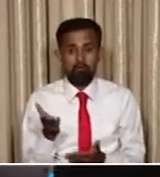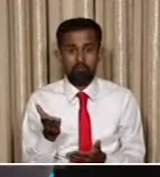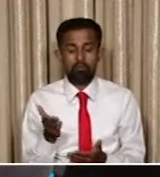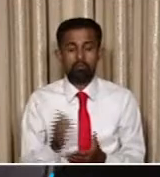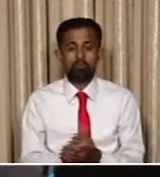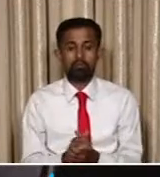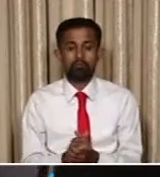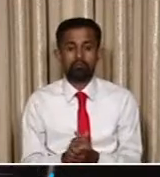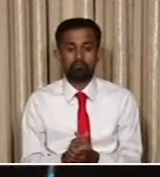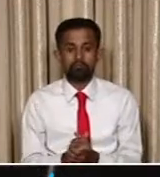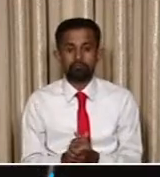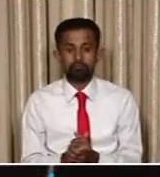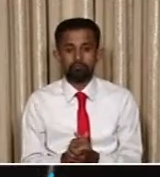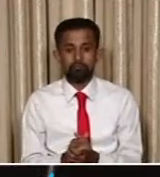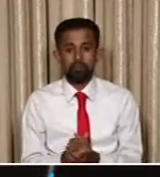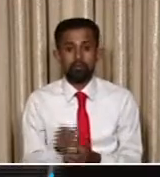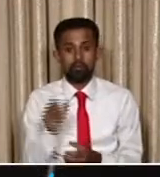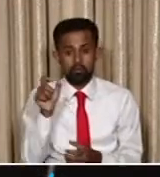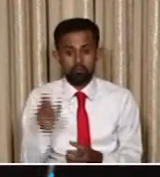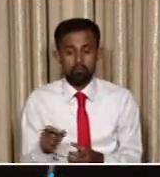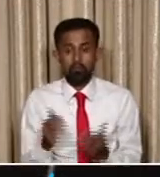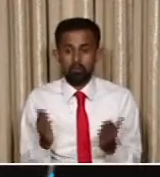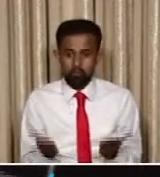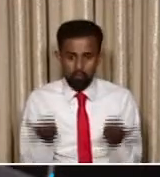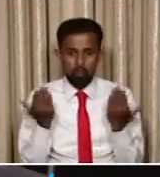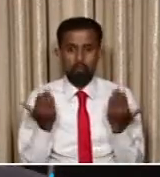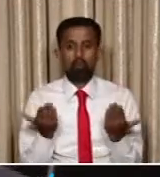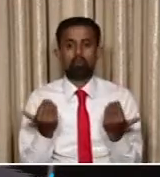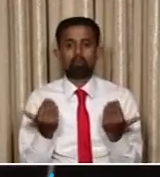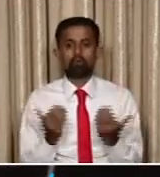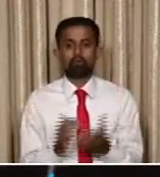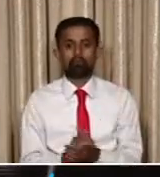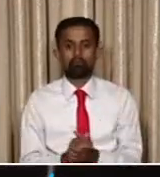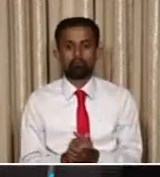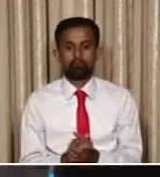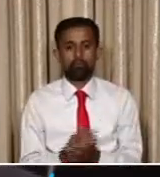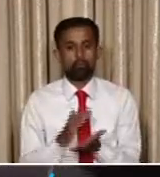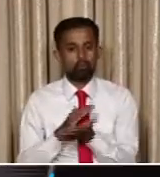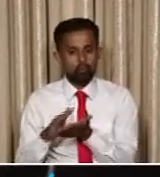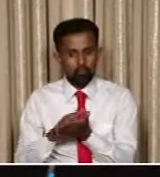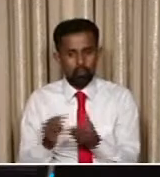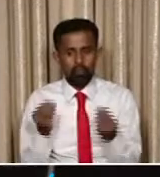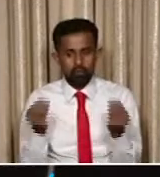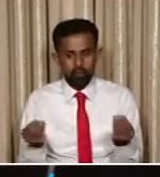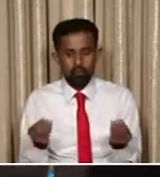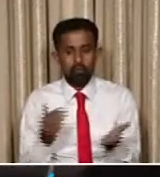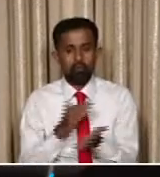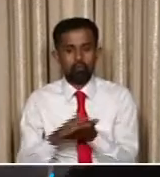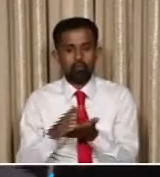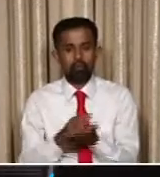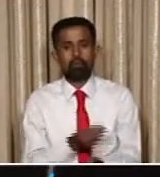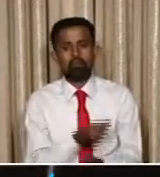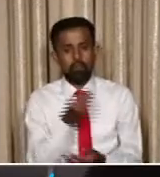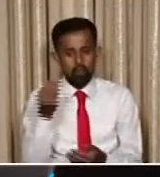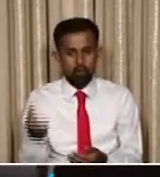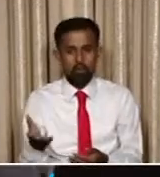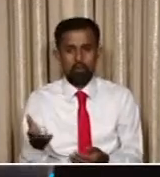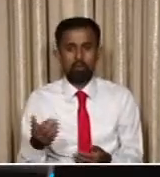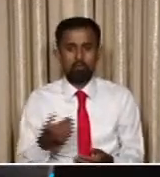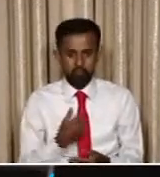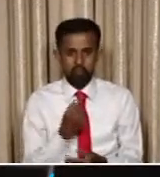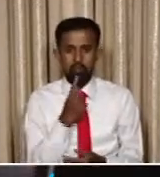වෙලා. ඉතින් ඒ මිනිස්සු ඇත්තටම නගා සිටවන්න ඕනේ අපි. ඒගොල්ලන්ට උදව් කරන්න ඕනේ. ඒගොල්ලන්ට සහන ලබා දෙන්න ඕනේ. එතන මමත්